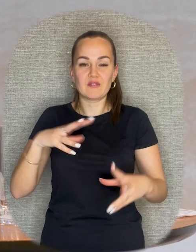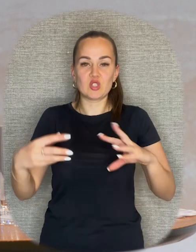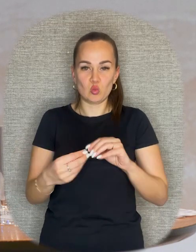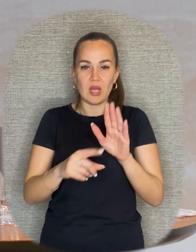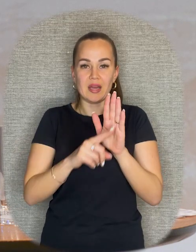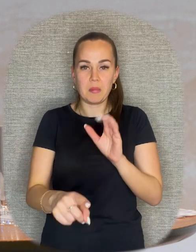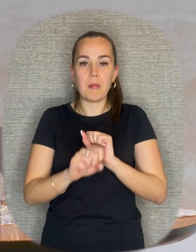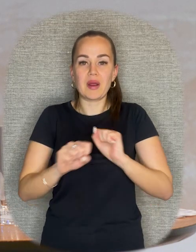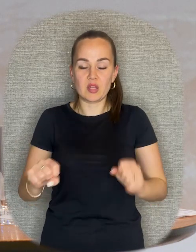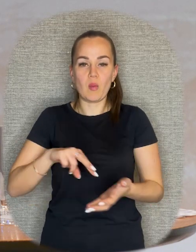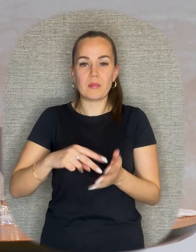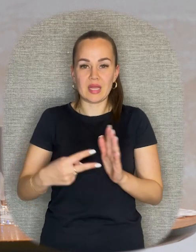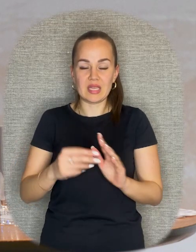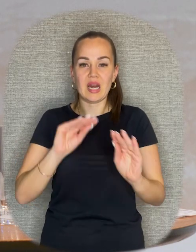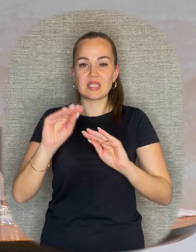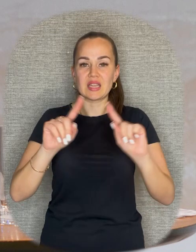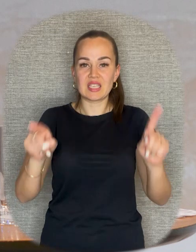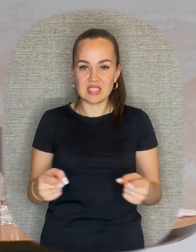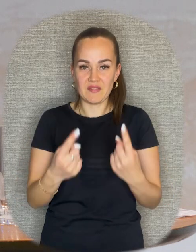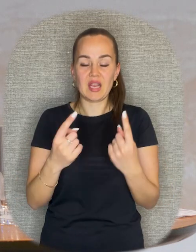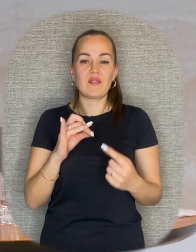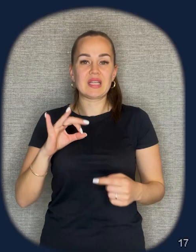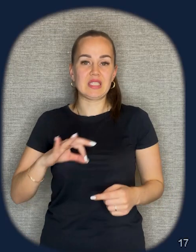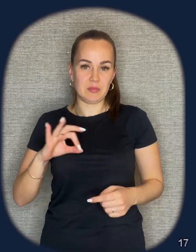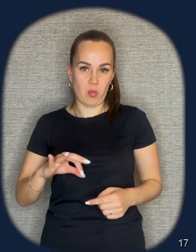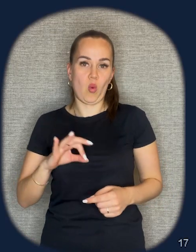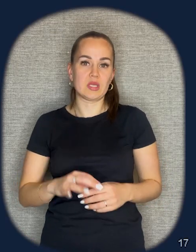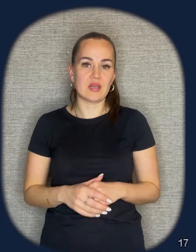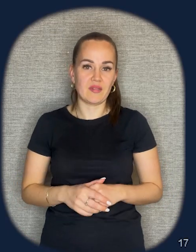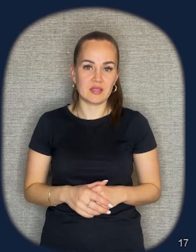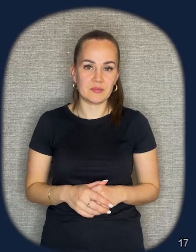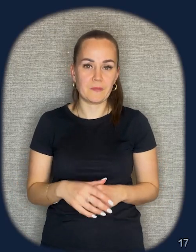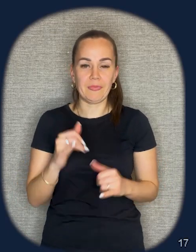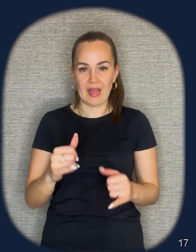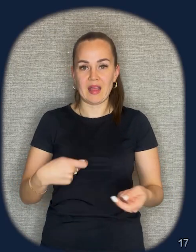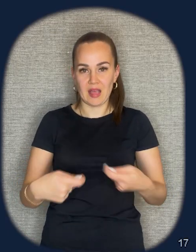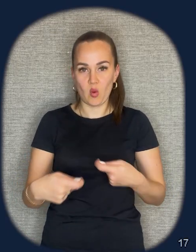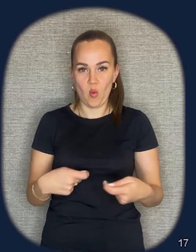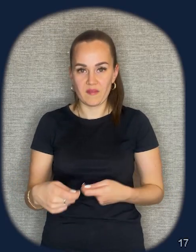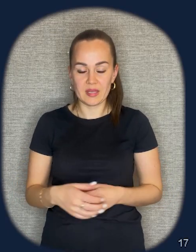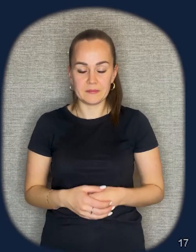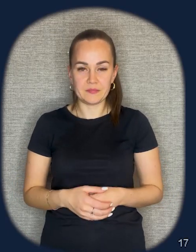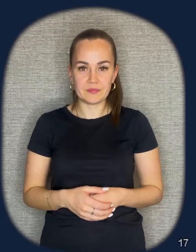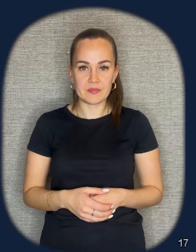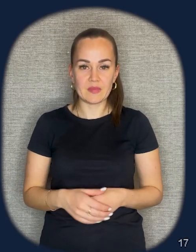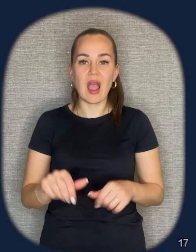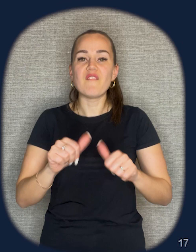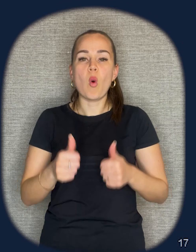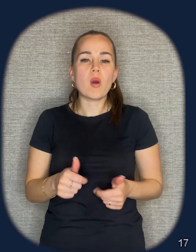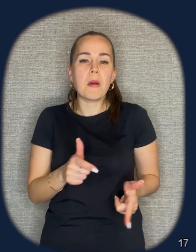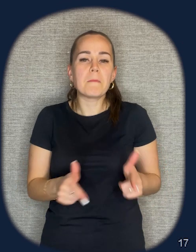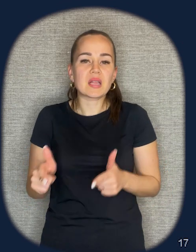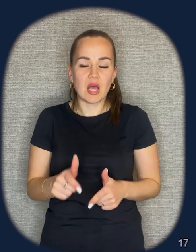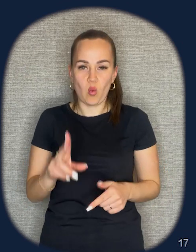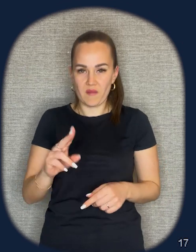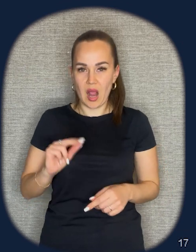вот сохранившиеся части не пострадавшие в результате бомбардировок планировалось отреставрировать и использовать по прямому назначению то есть